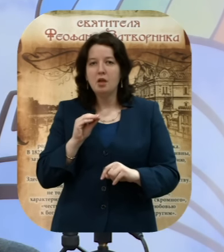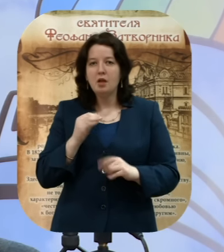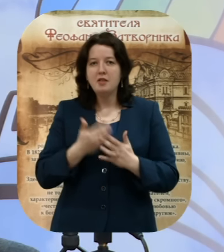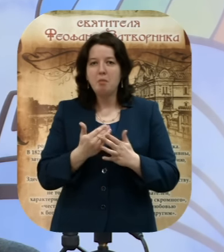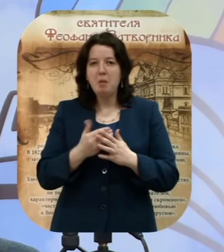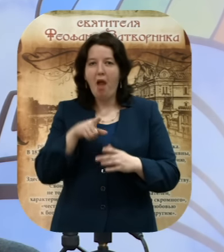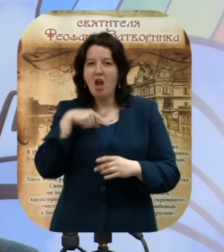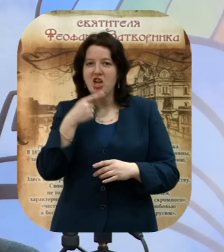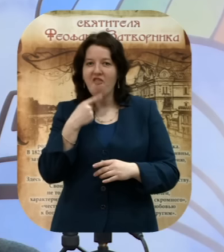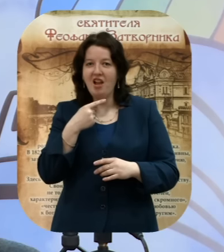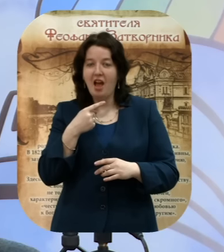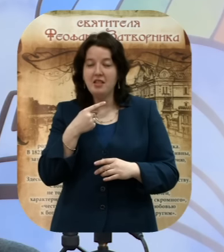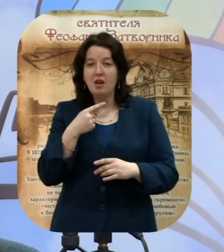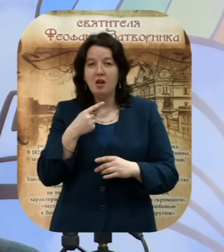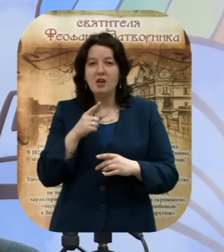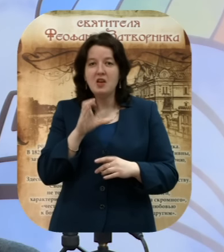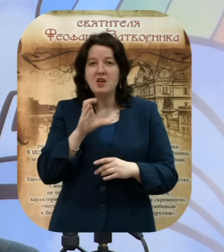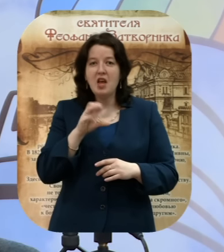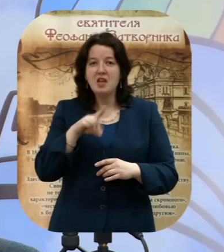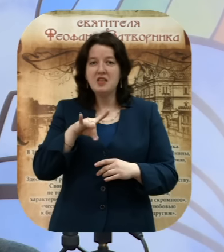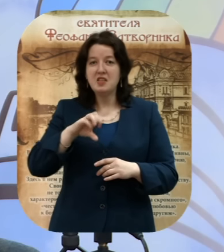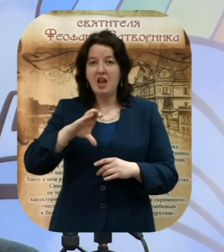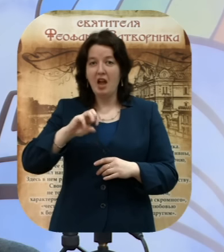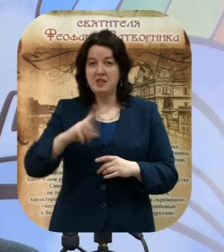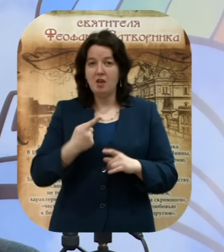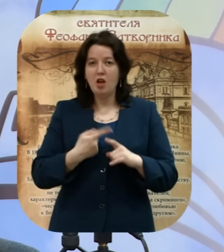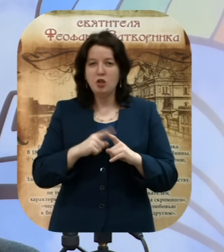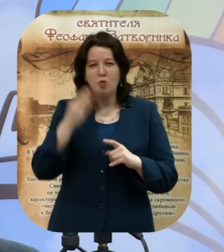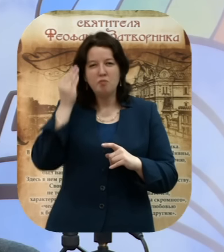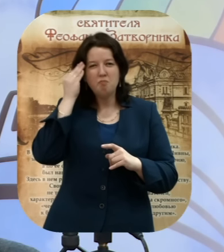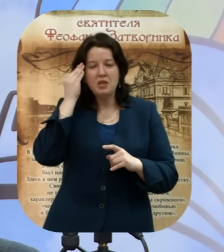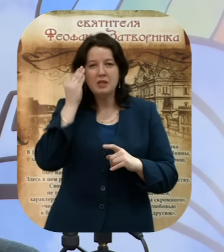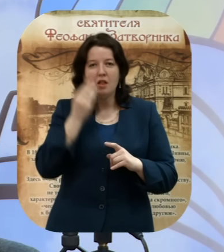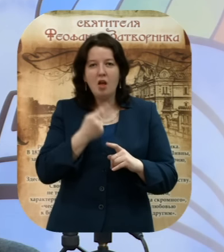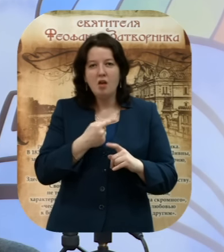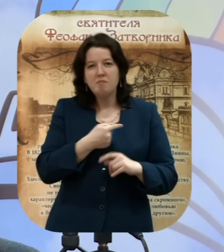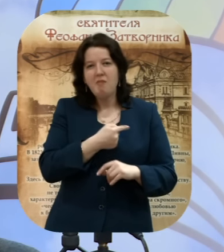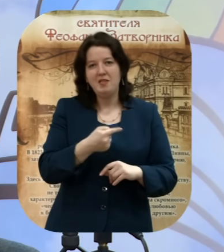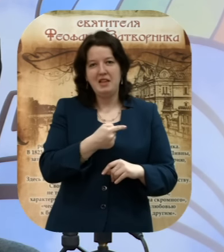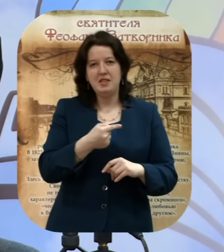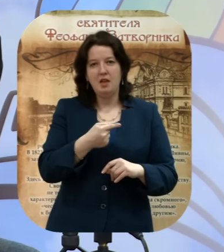слово «страсти», то подразумевают, как правило, отрицательные вещи. О чем идет